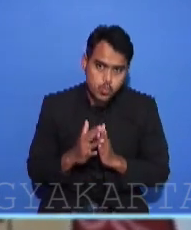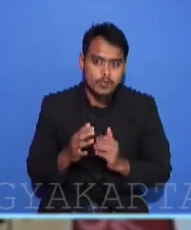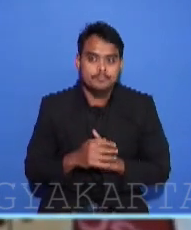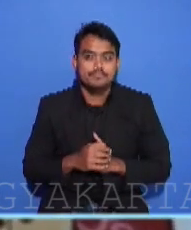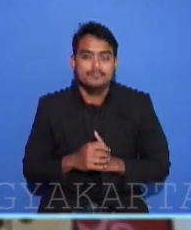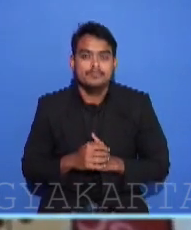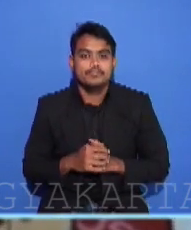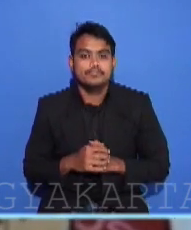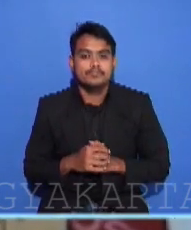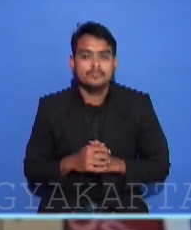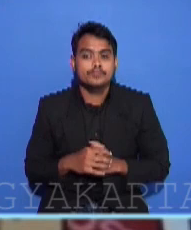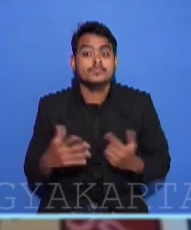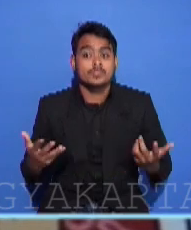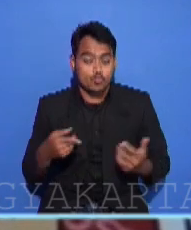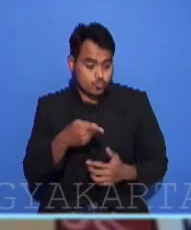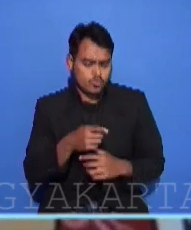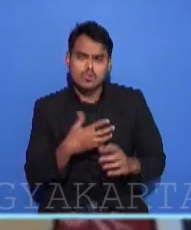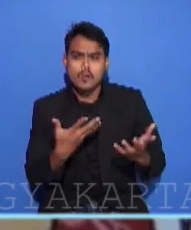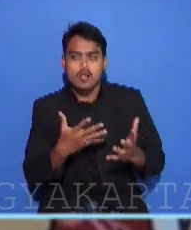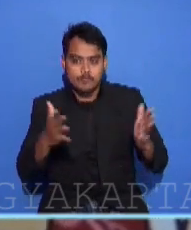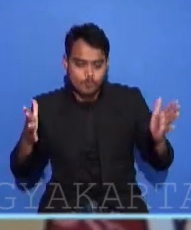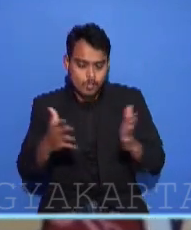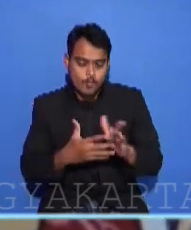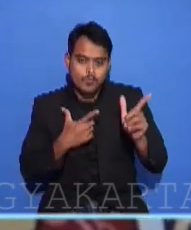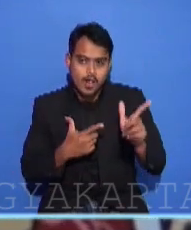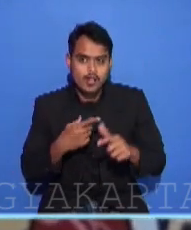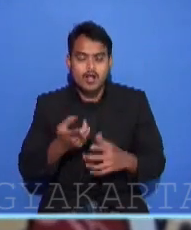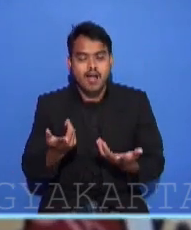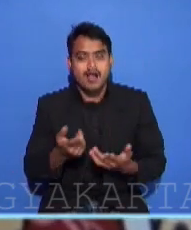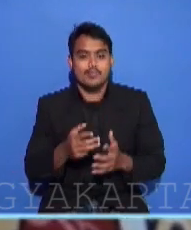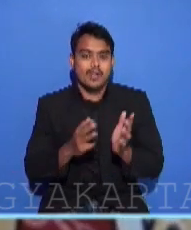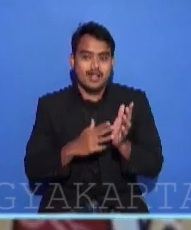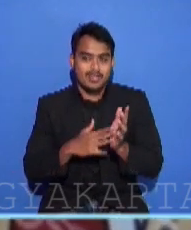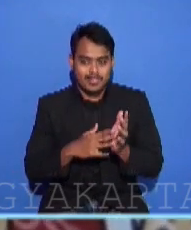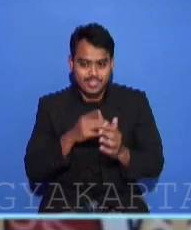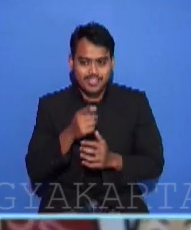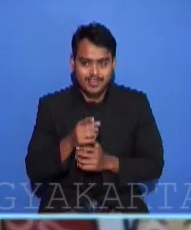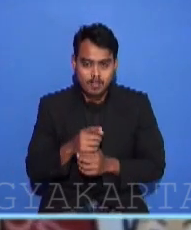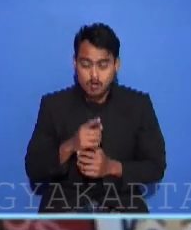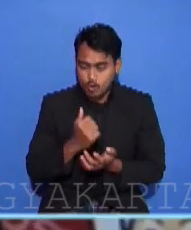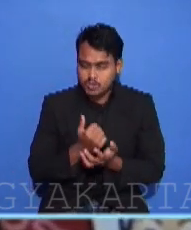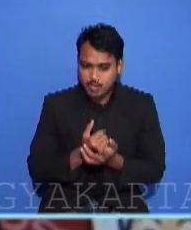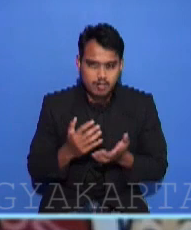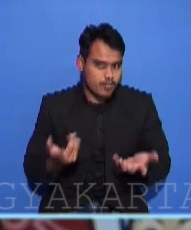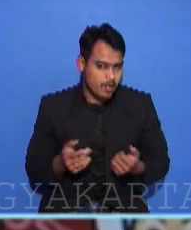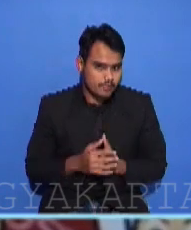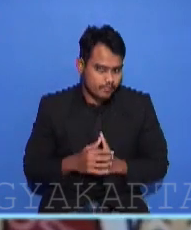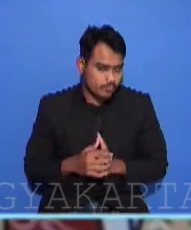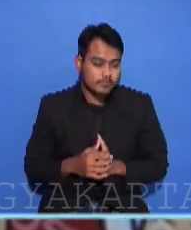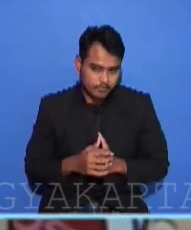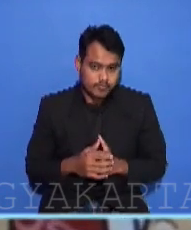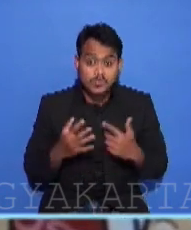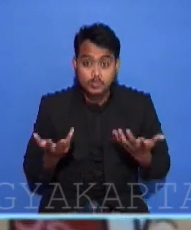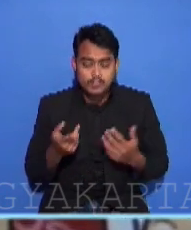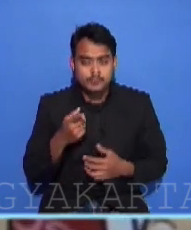Serangan umum 1 Maret itu hanya singkat sekali, makanya sakral. Kalau di hati, saya kira mungkin